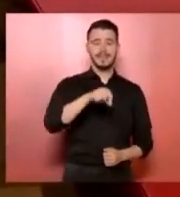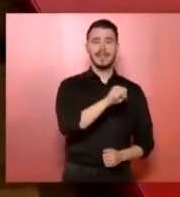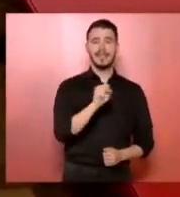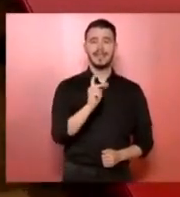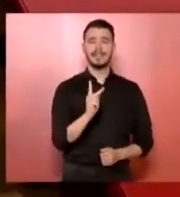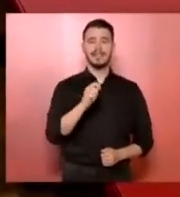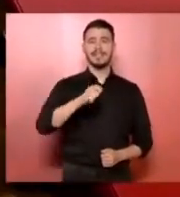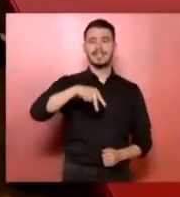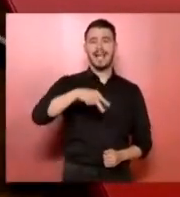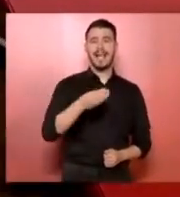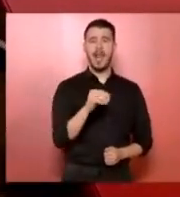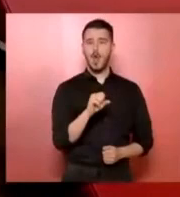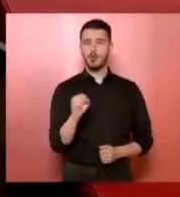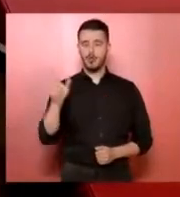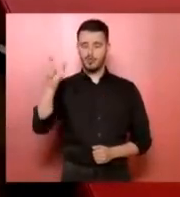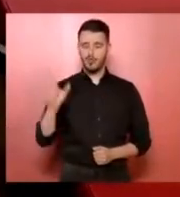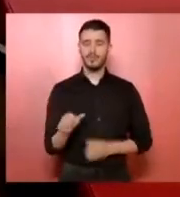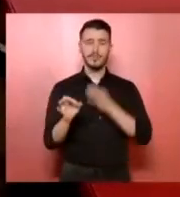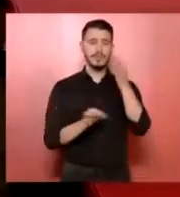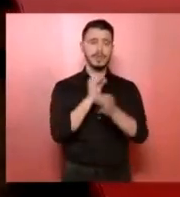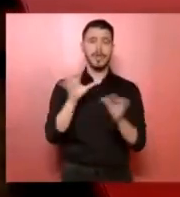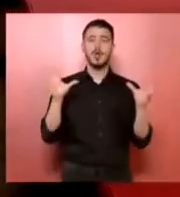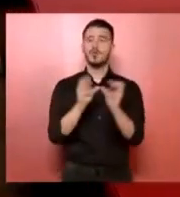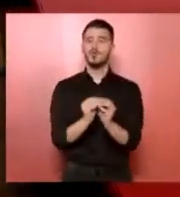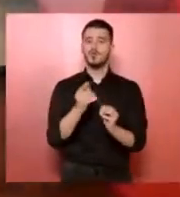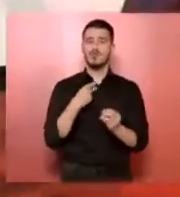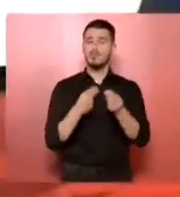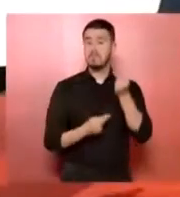και το πρόβλημα του ιδιωτικού χρέους. Ευχαριστώ πολύ.